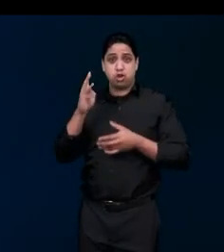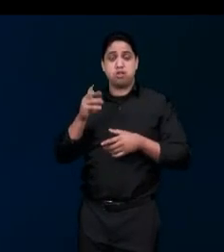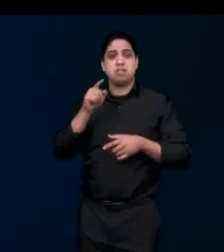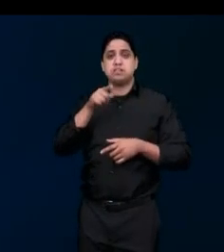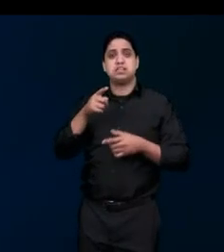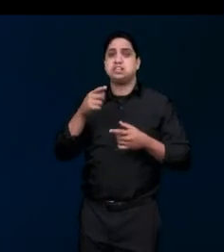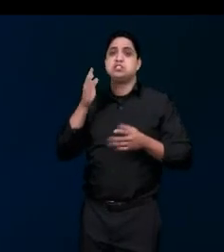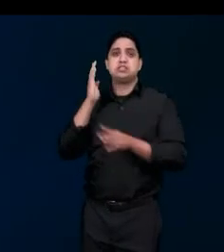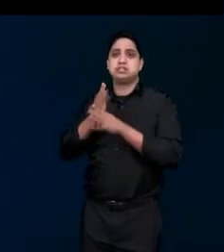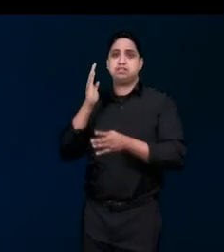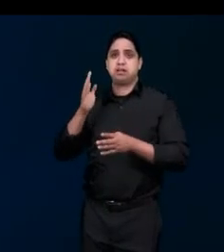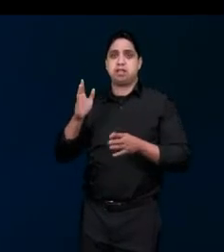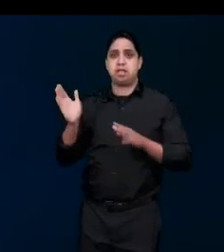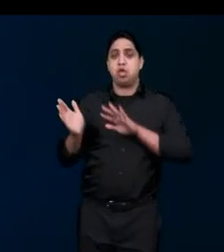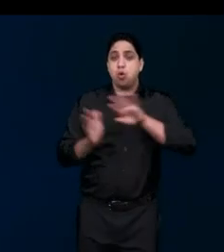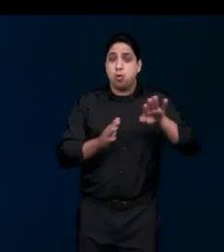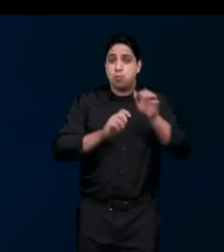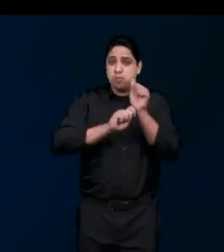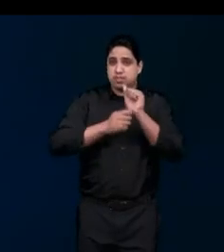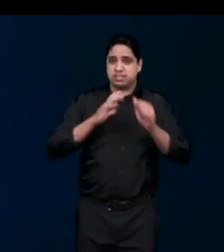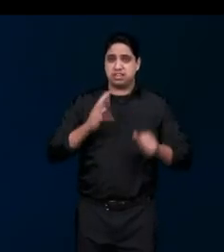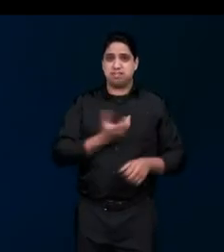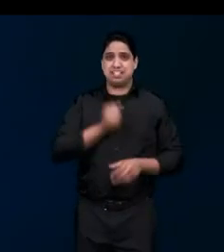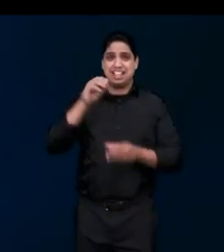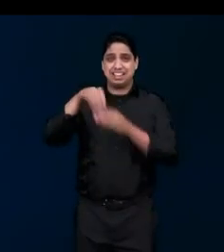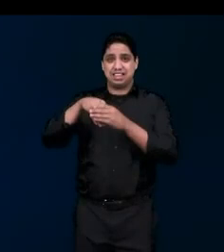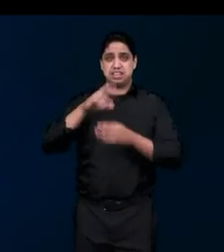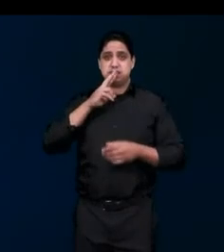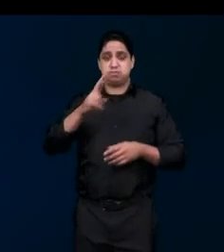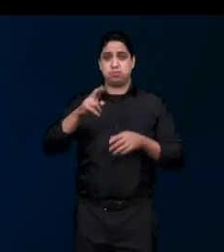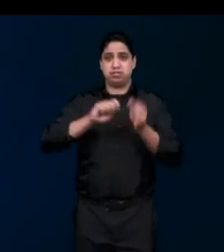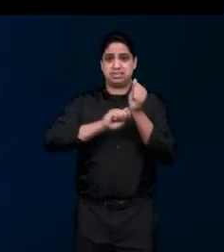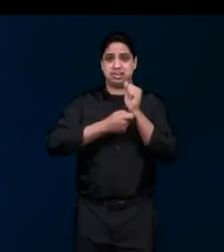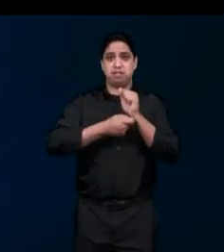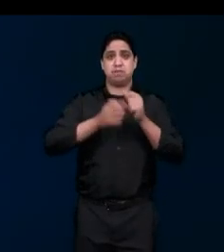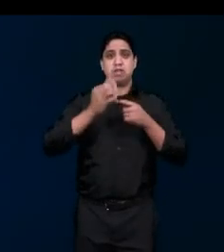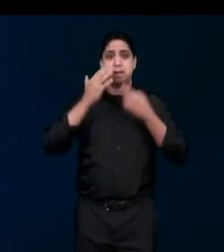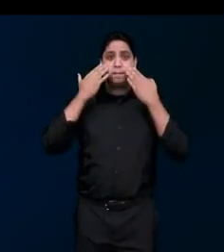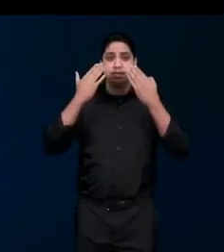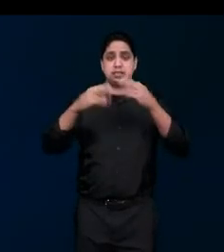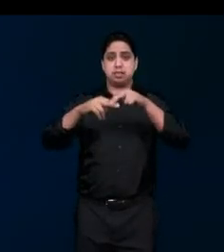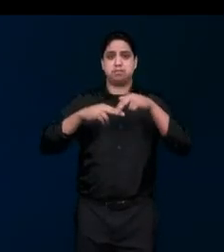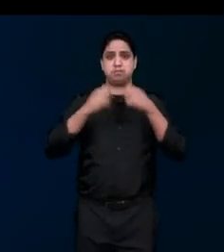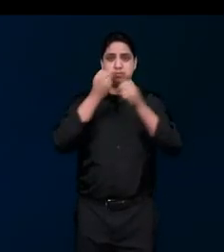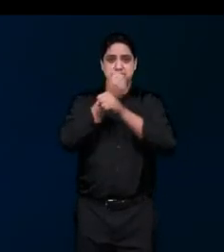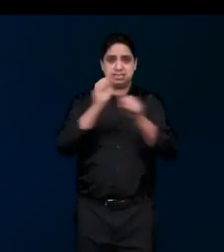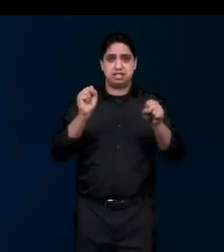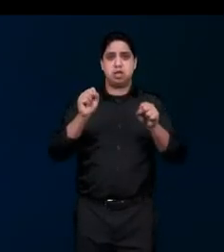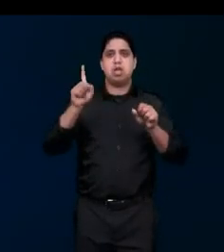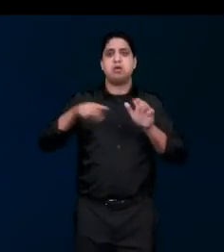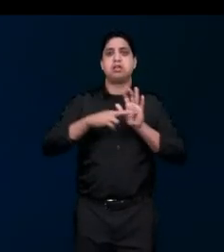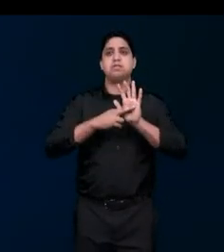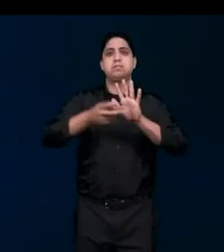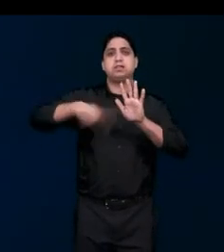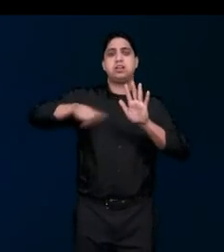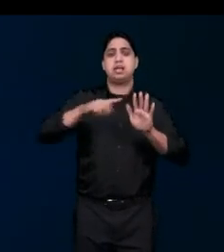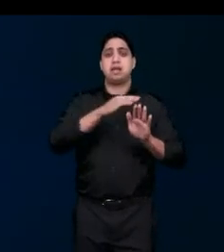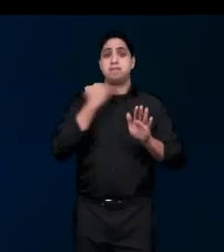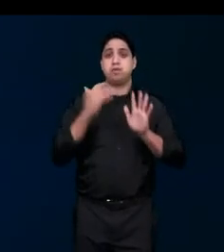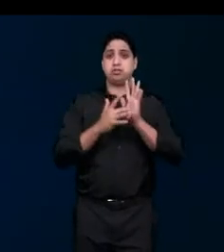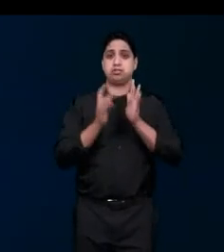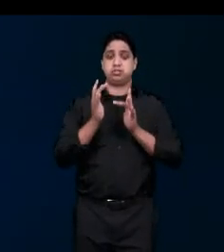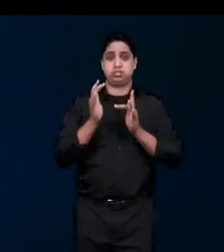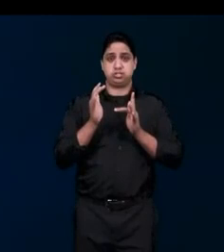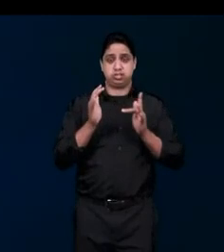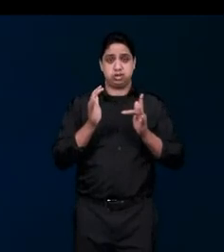спасения, содержащаяся в ответе на загадку, заданную Самсоном в том, что представляет для нас смерть Господа